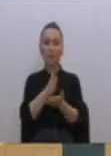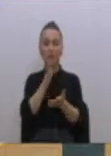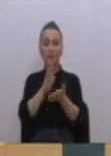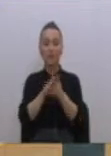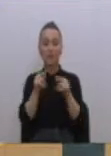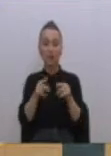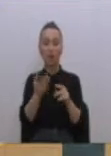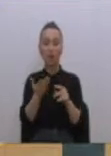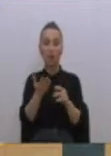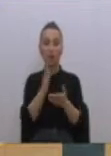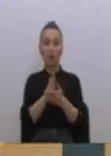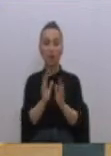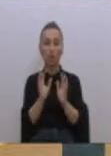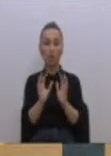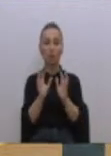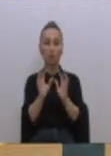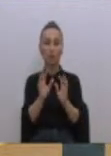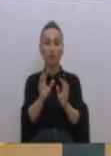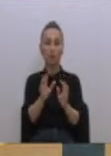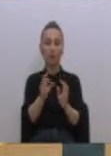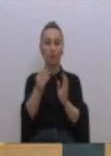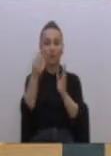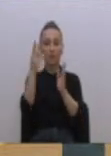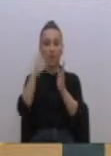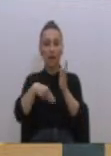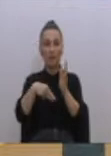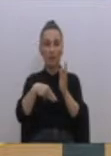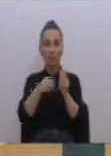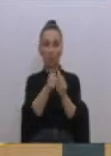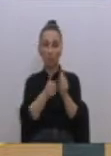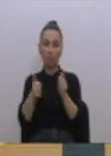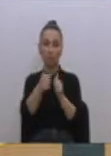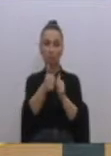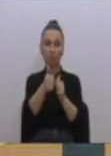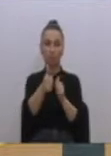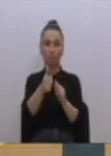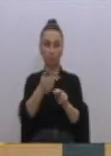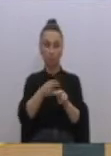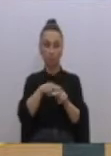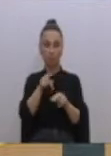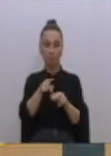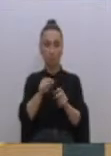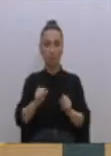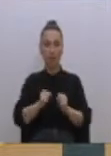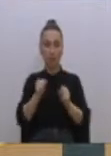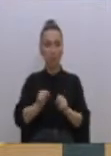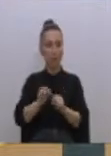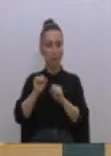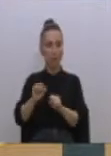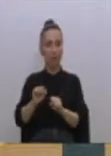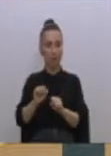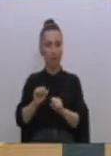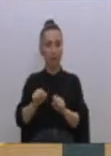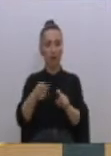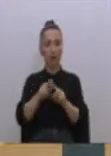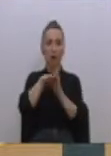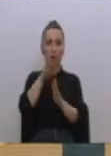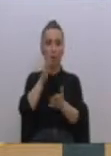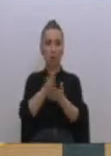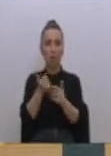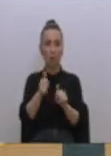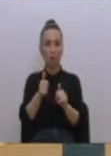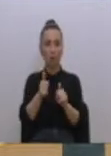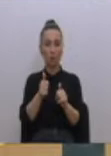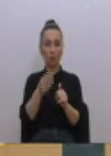este uzrunul el cops, s-a zis gverdi sau las, avlizan, da, maximal dat suas, da, am sistemis ca un jubes,